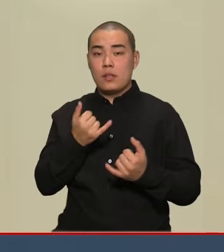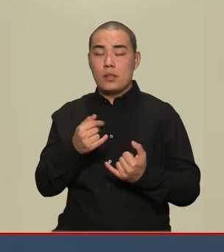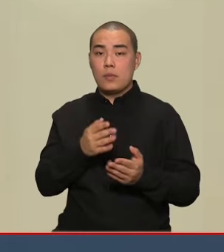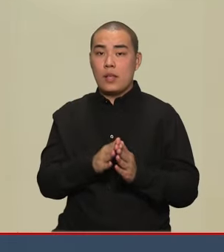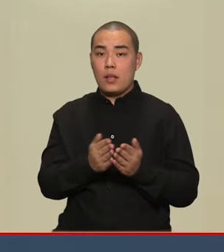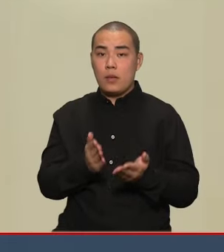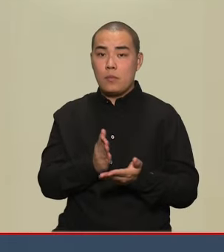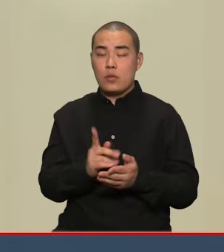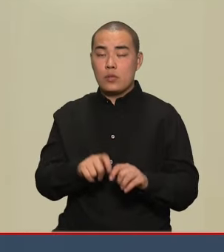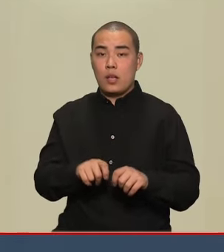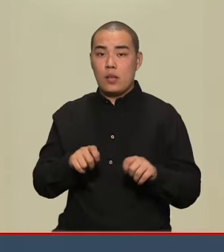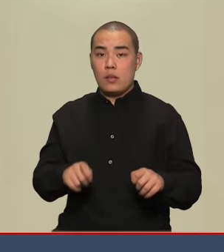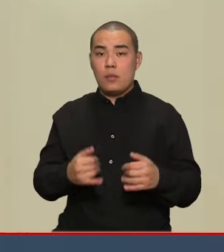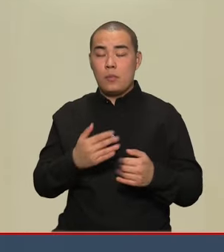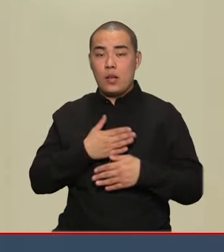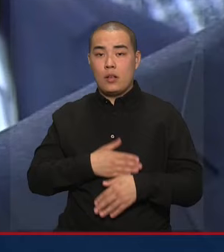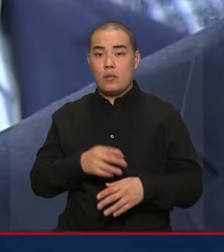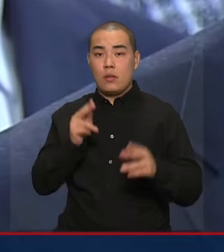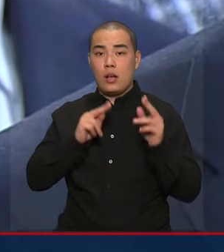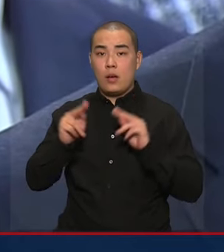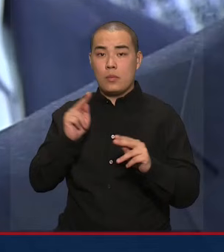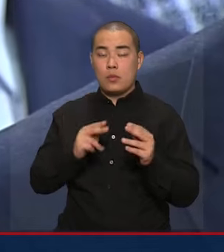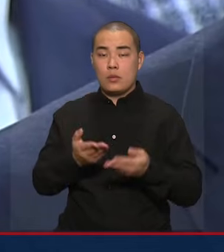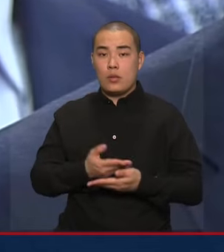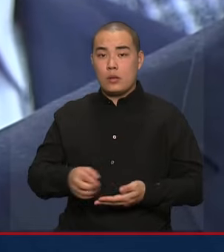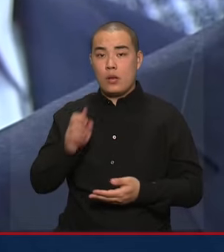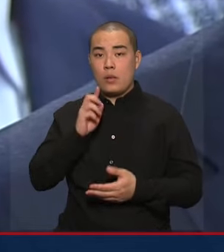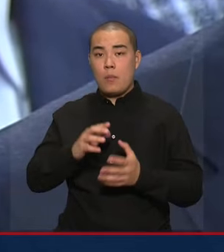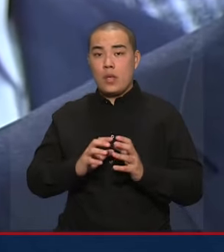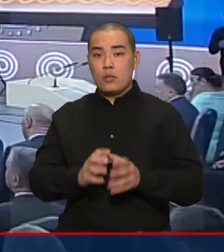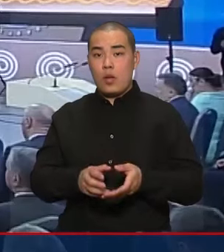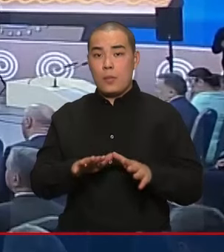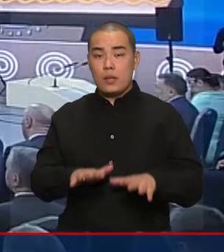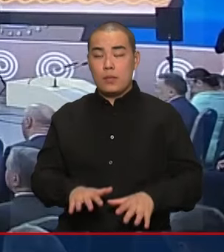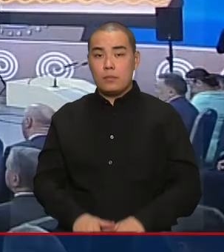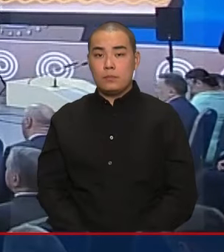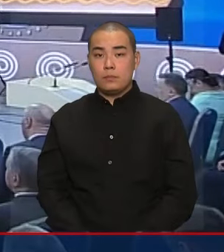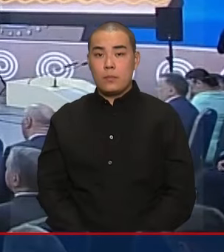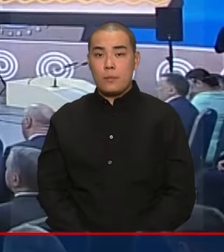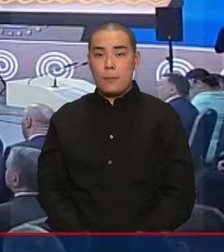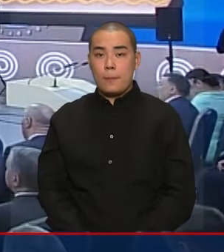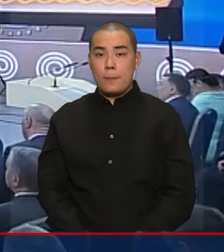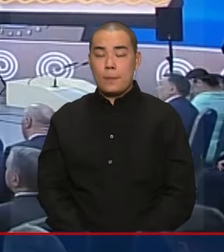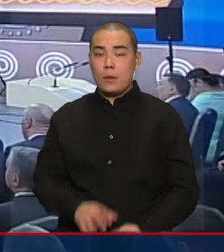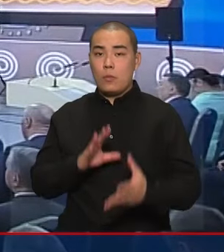которые могли бы создать достойный образ нашей страны на международной арене.